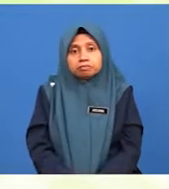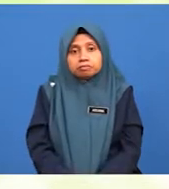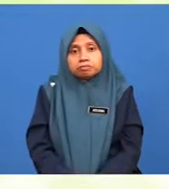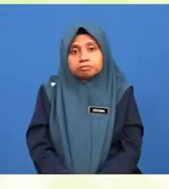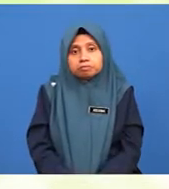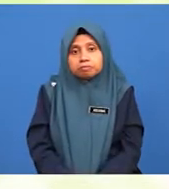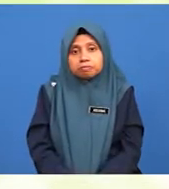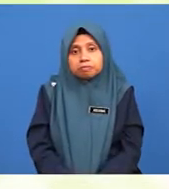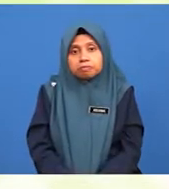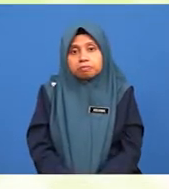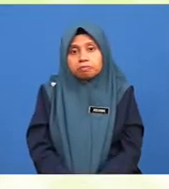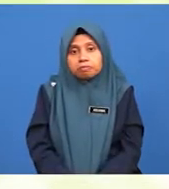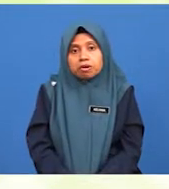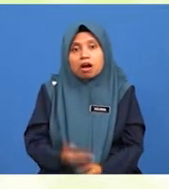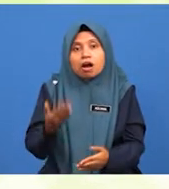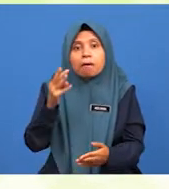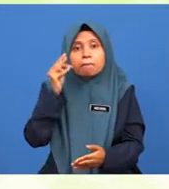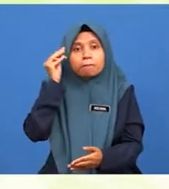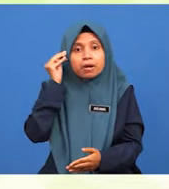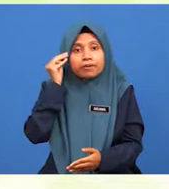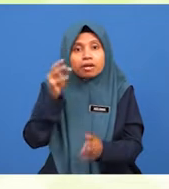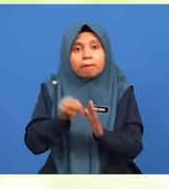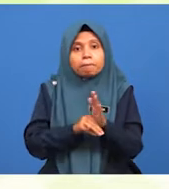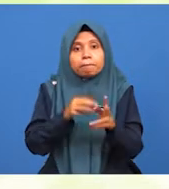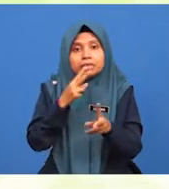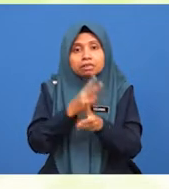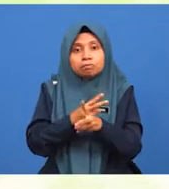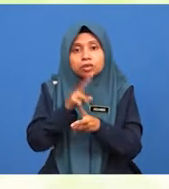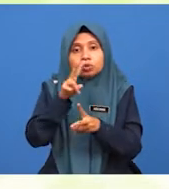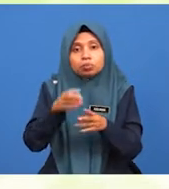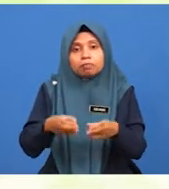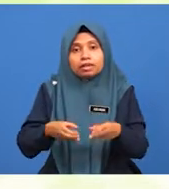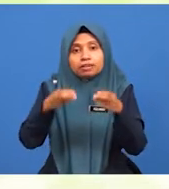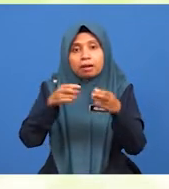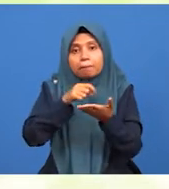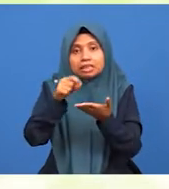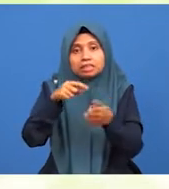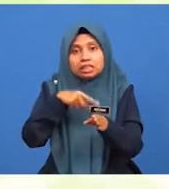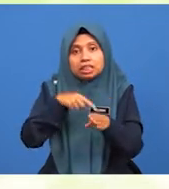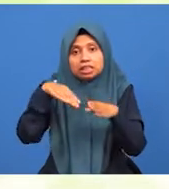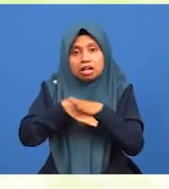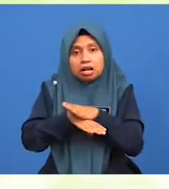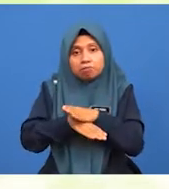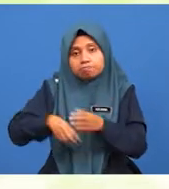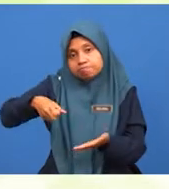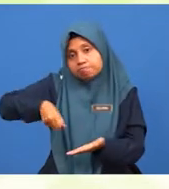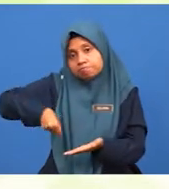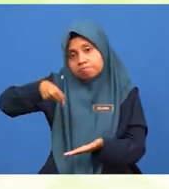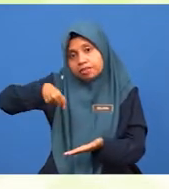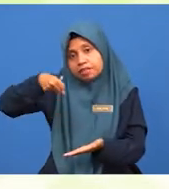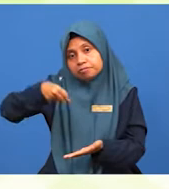Ayat yang ketiga, Maria menyimpan dua batang pensel di dalam beg.